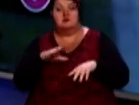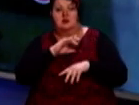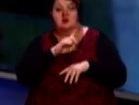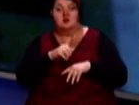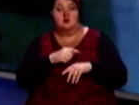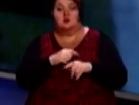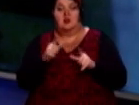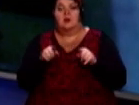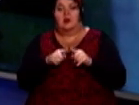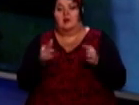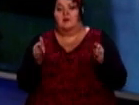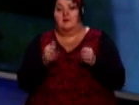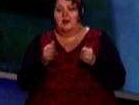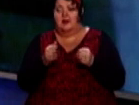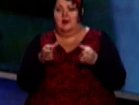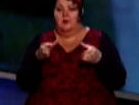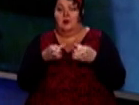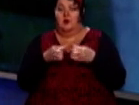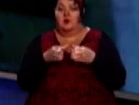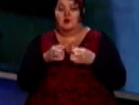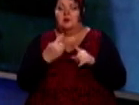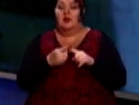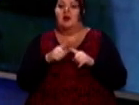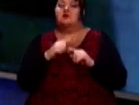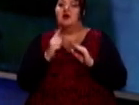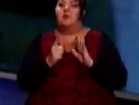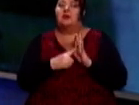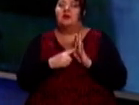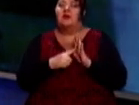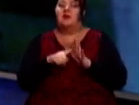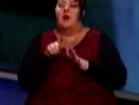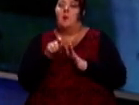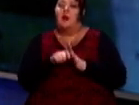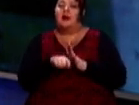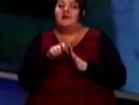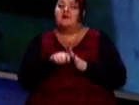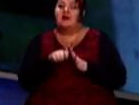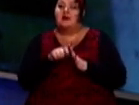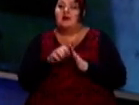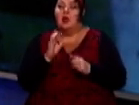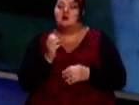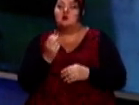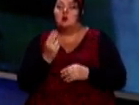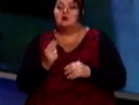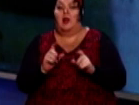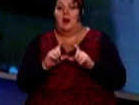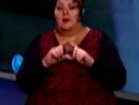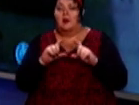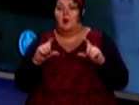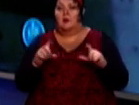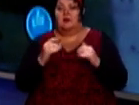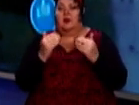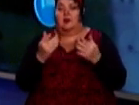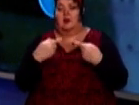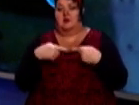таким невеликим колективом досить, це питання перевірки соціальних об'єктів на їх